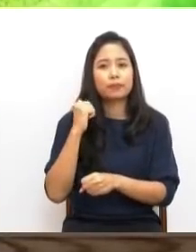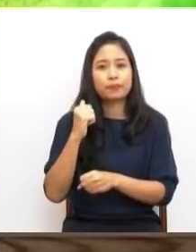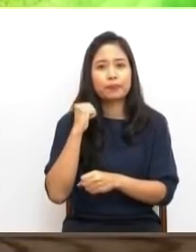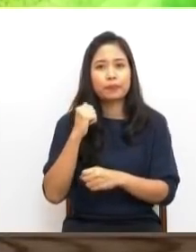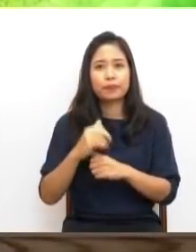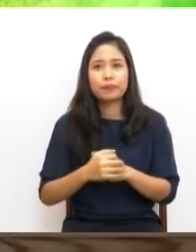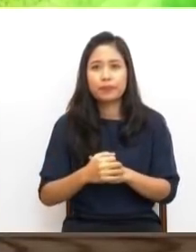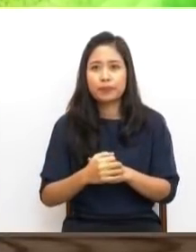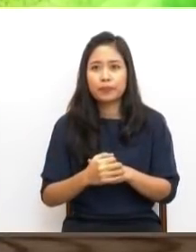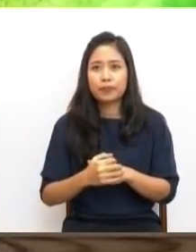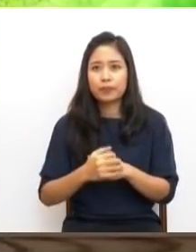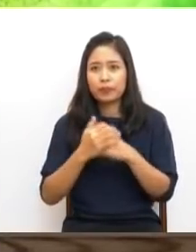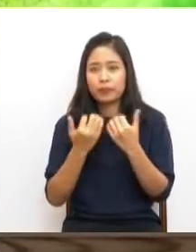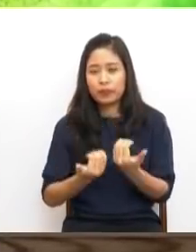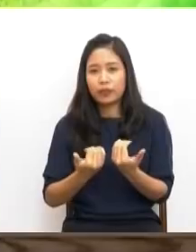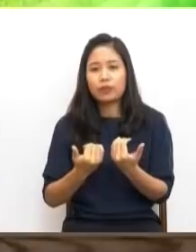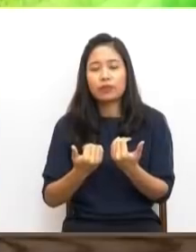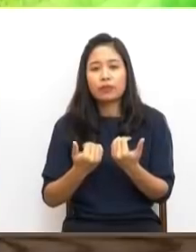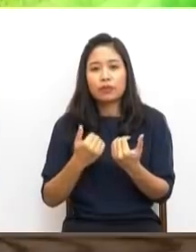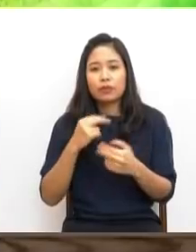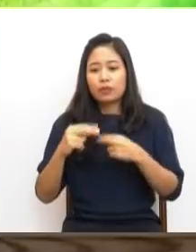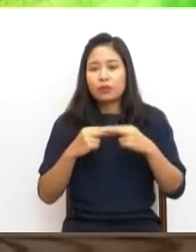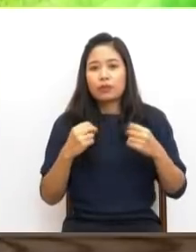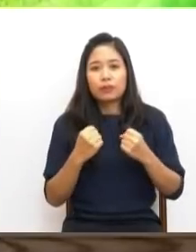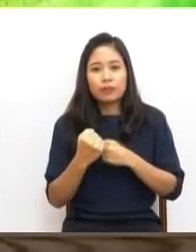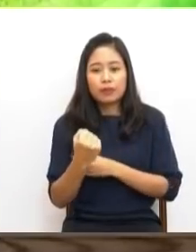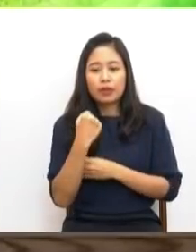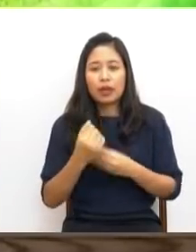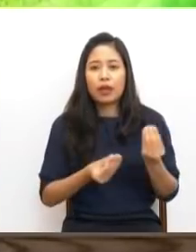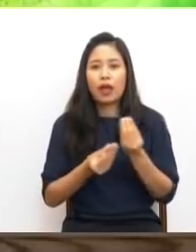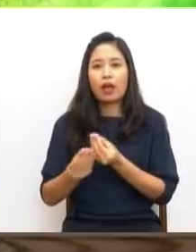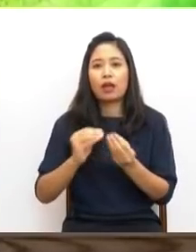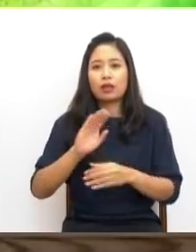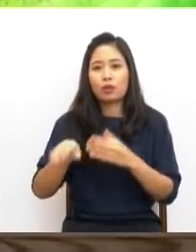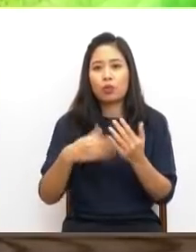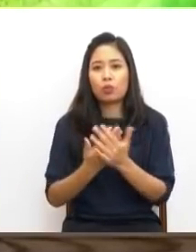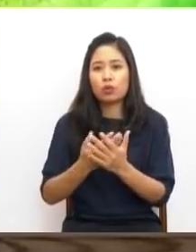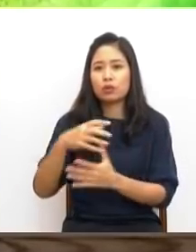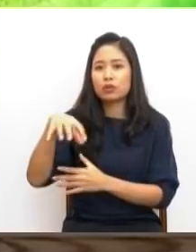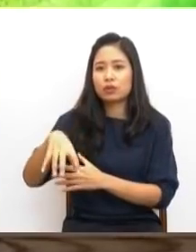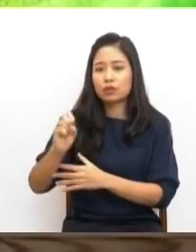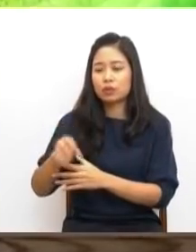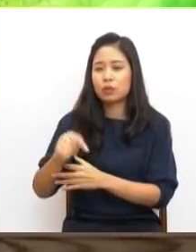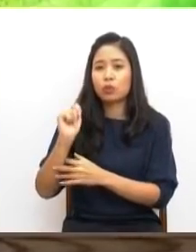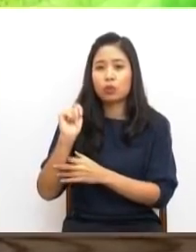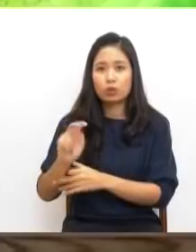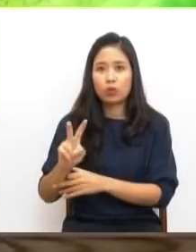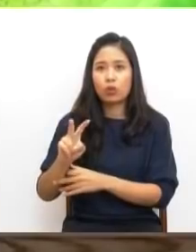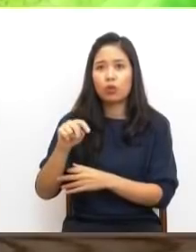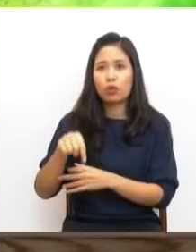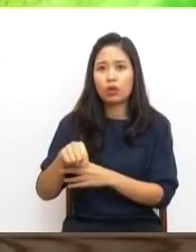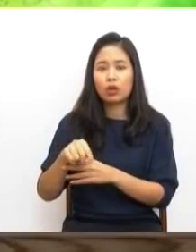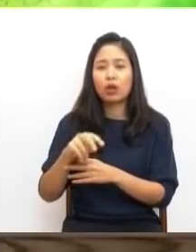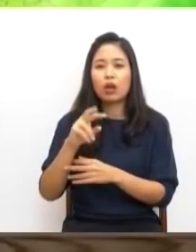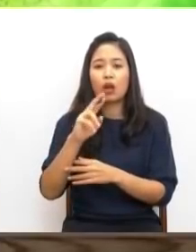นะครับงั้นก็ให้ความมั่นใจกับบุคลากรเราทุกคนว่าสปท.และท่านรัฐมนตรีเองท่านก็มีความห่วง